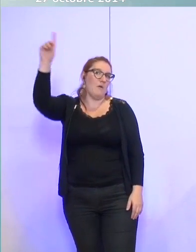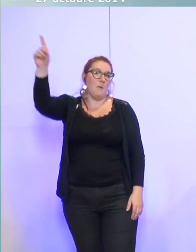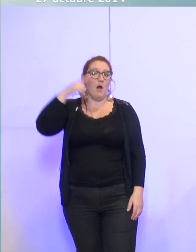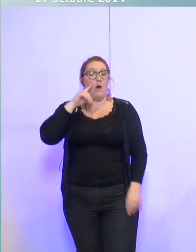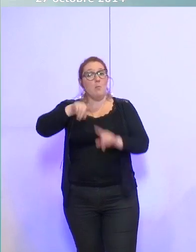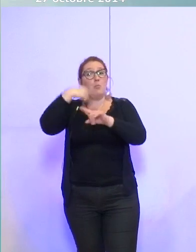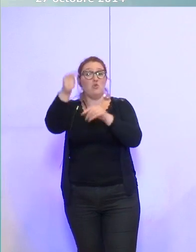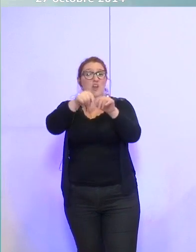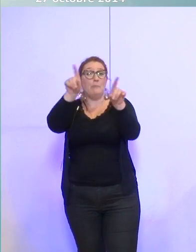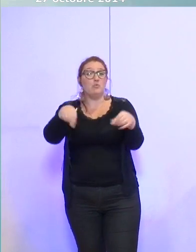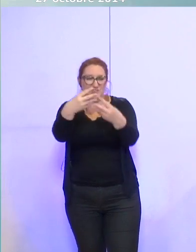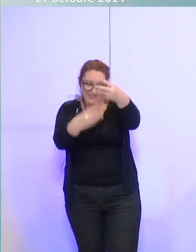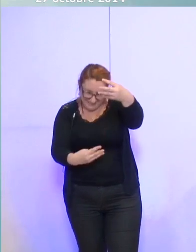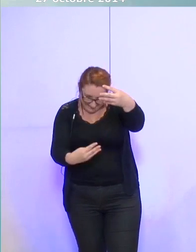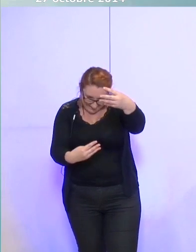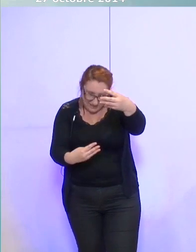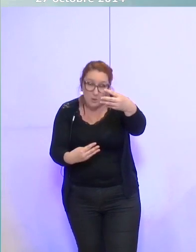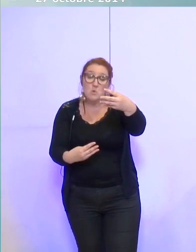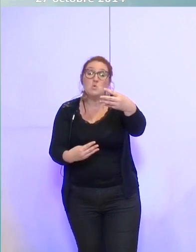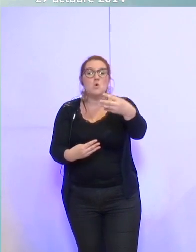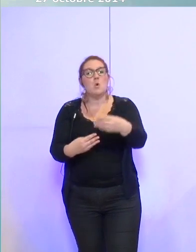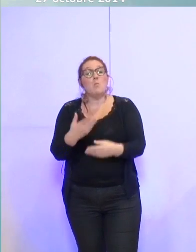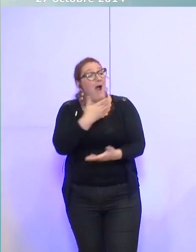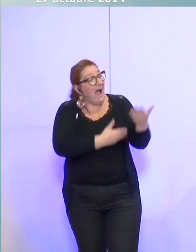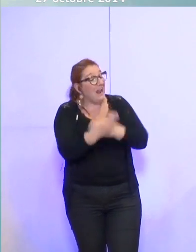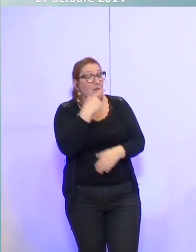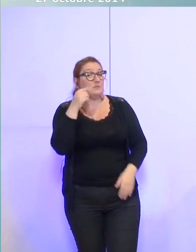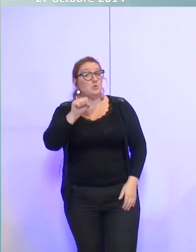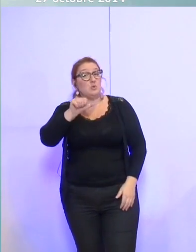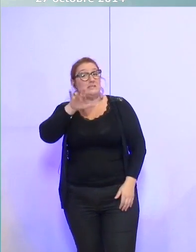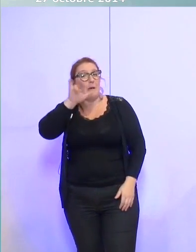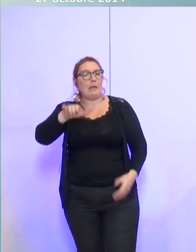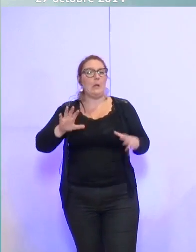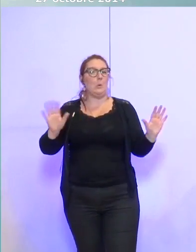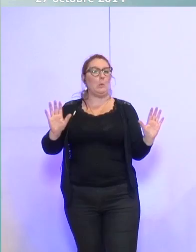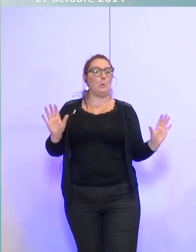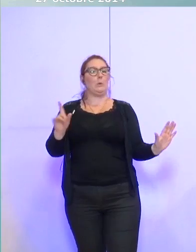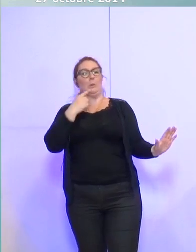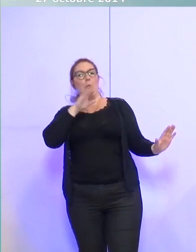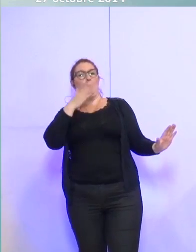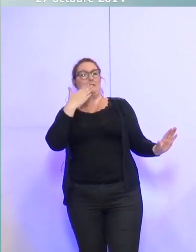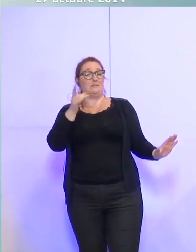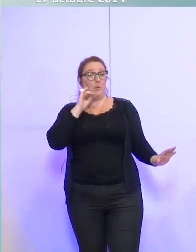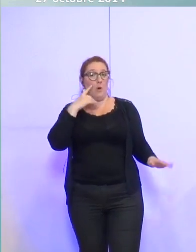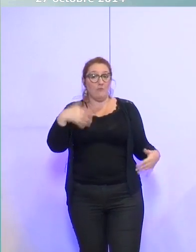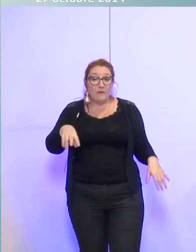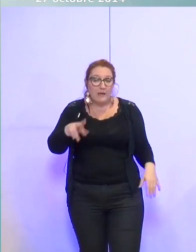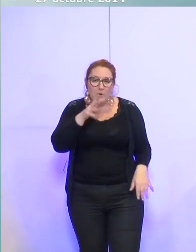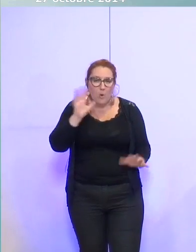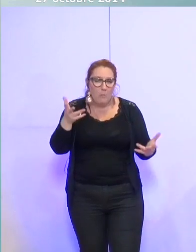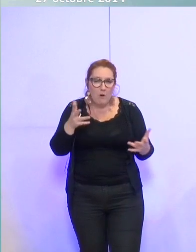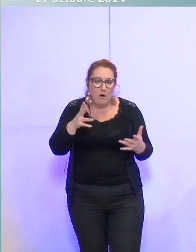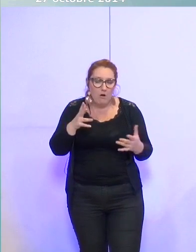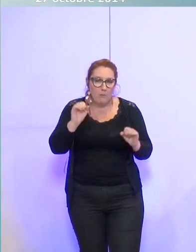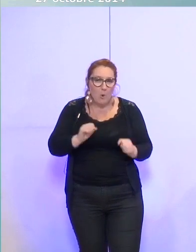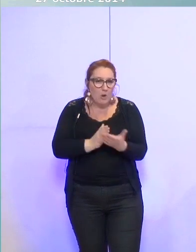prochain budget? Je ne voudrais pas être à la place de M. Hakim Sabri, parce qu'il va devoir résoudre une équation improbable. Ou alors vous réaugmentez